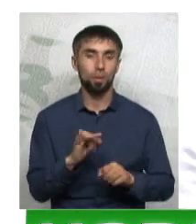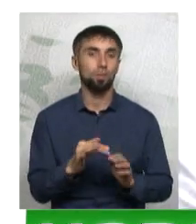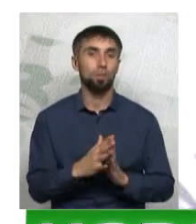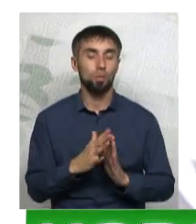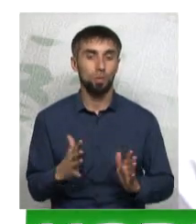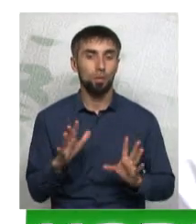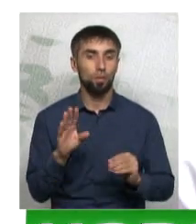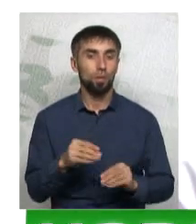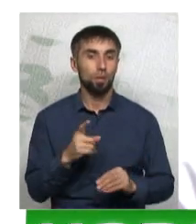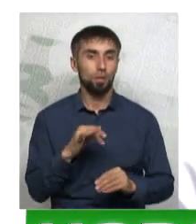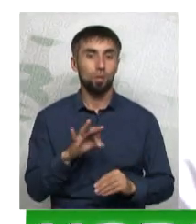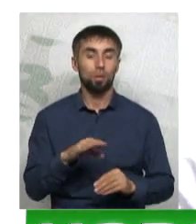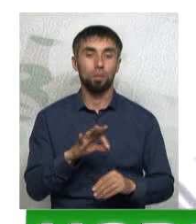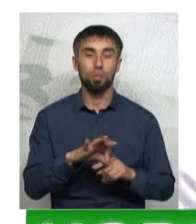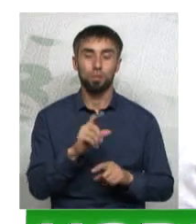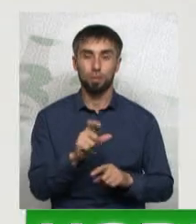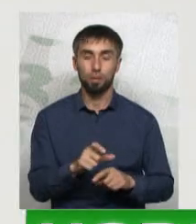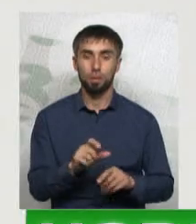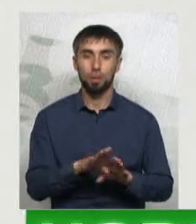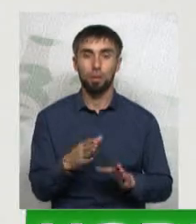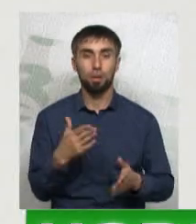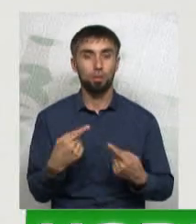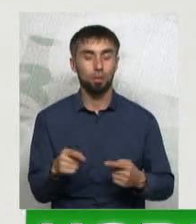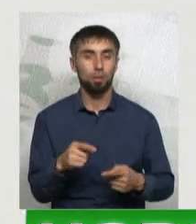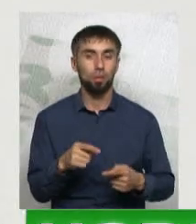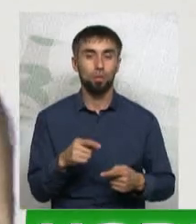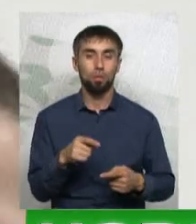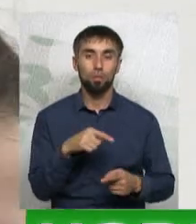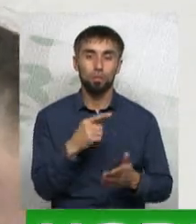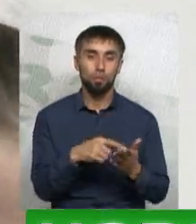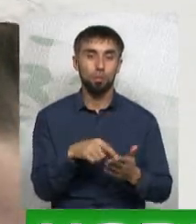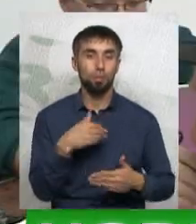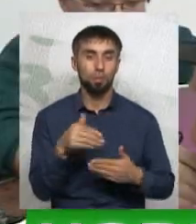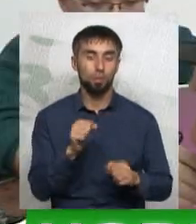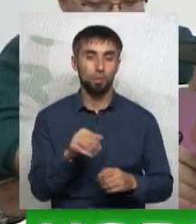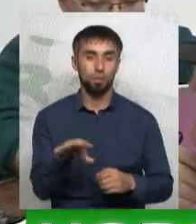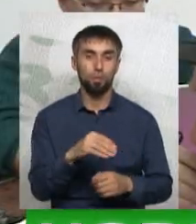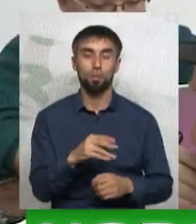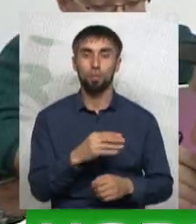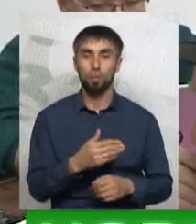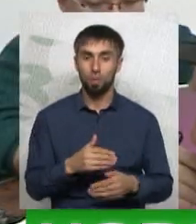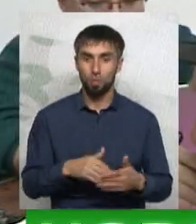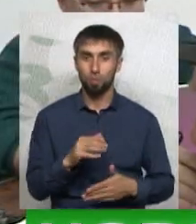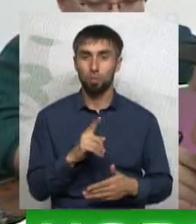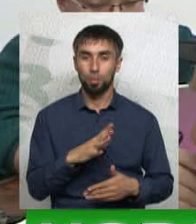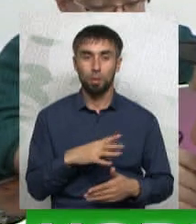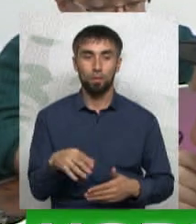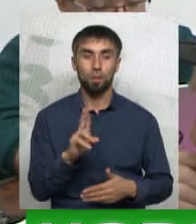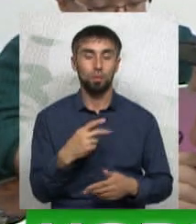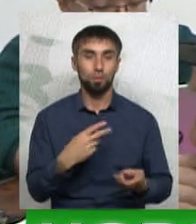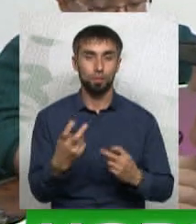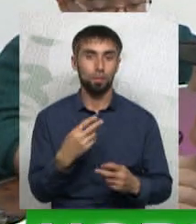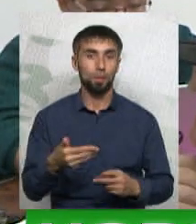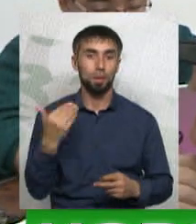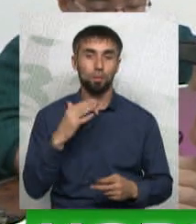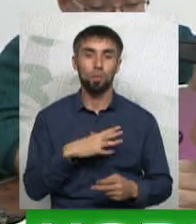больше. Все зависит от диагнозов. Так или иначе, проконсультироваться смогут все. Желательно, конечно, чтобы кто к нам приходит,